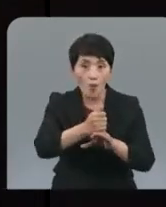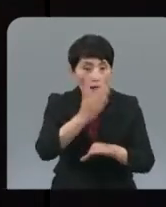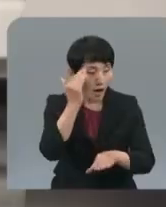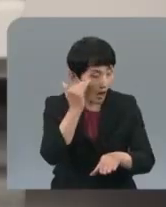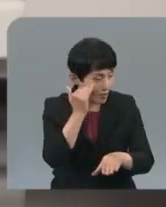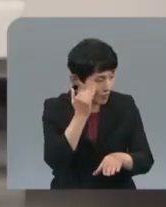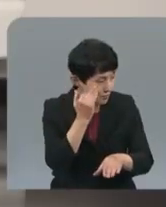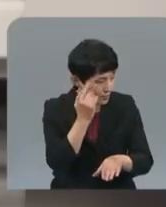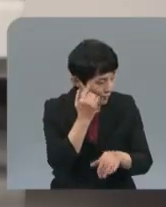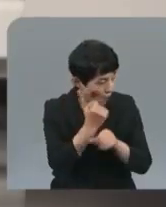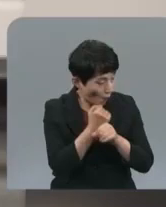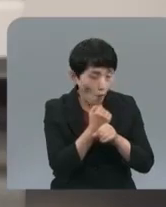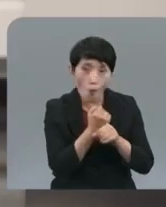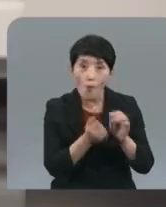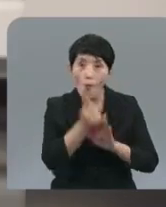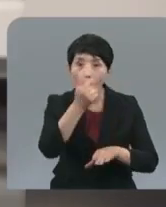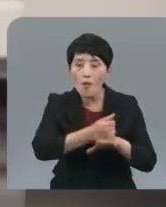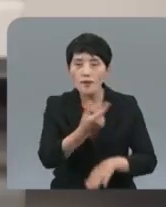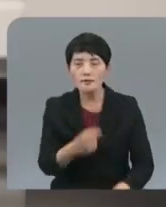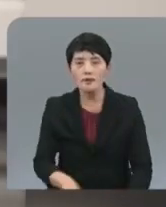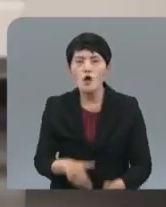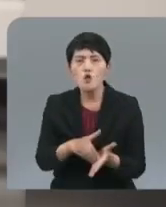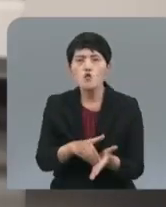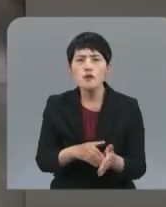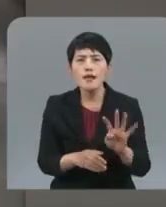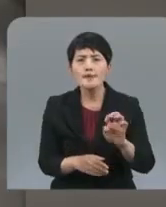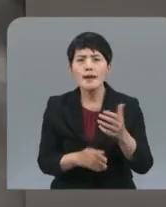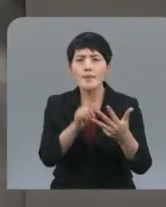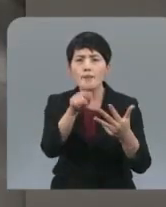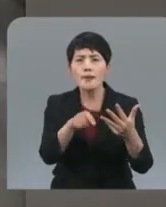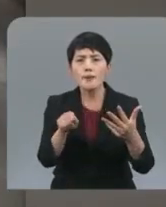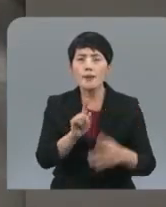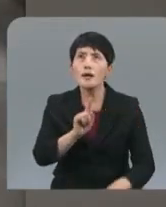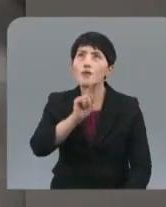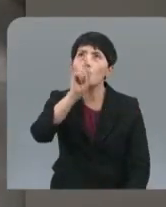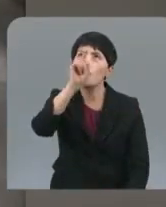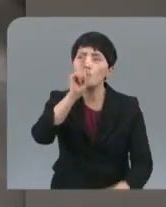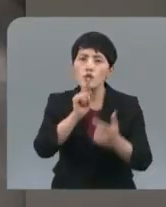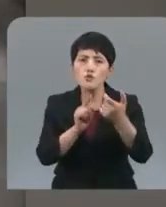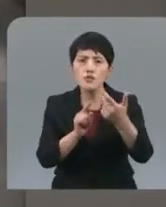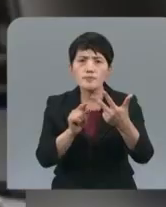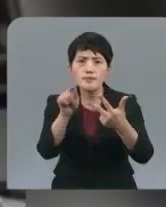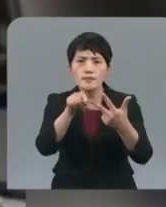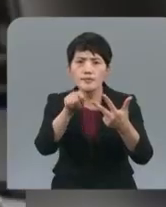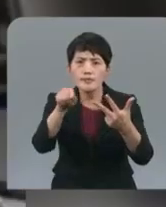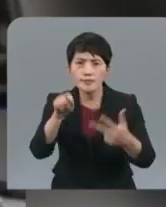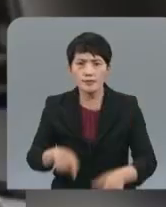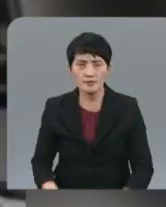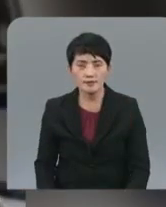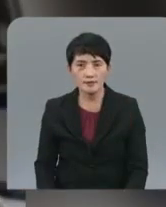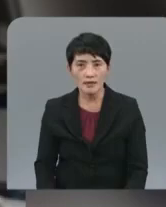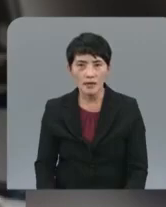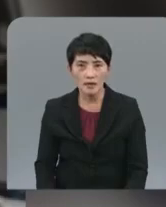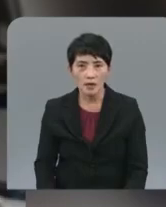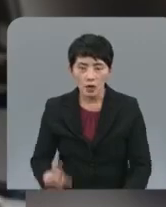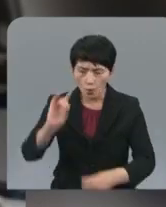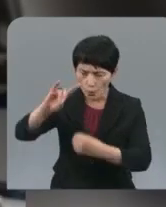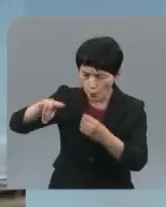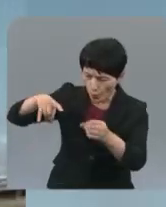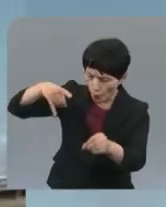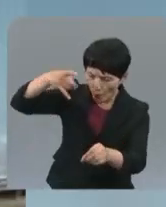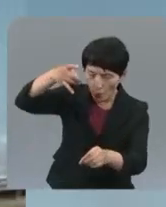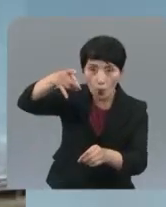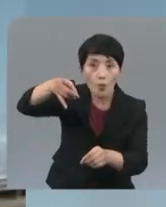ketat setelah keberhasilan peluncuran roket luar angkasa Nuri yang dikembangkan secara mandiri pada tahun ini sebelumnya satelit